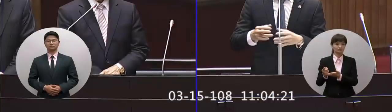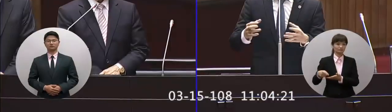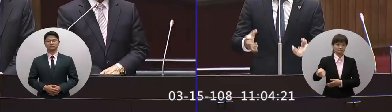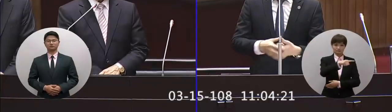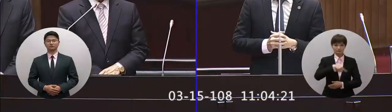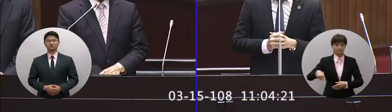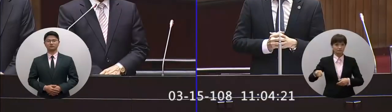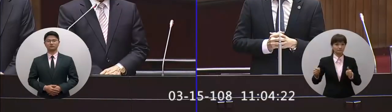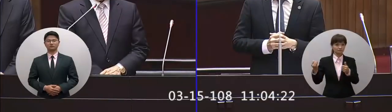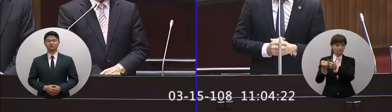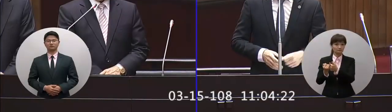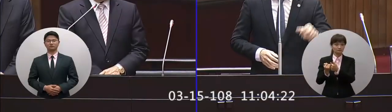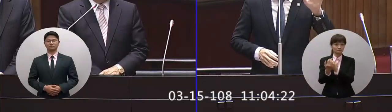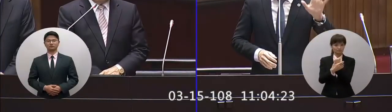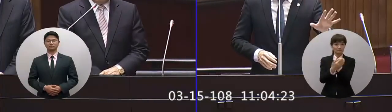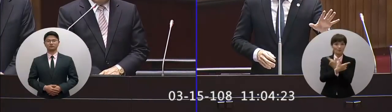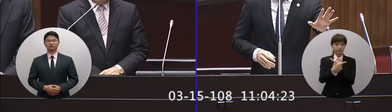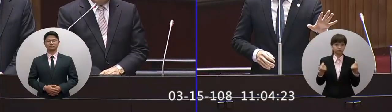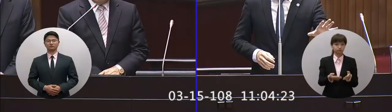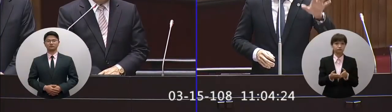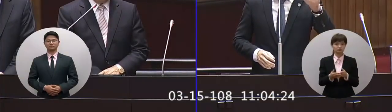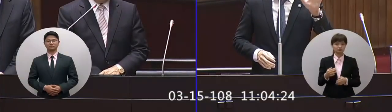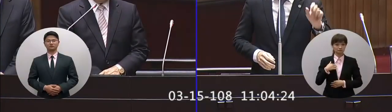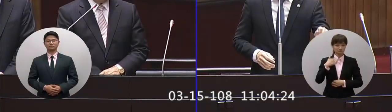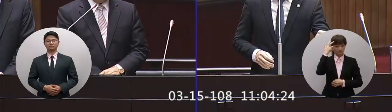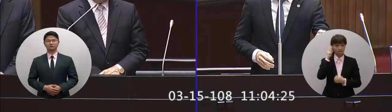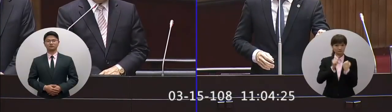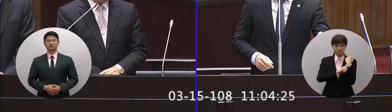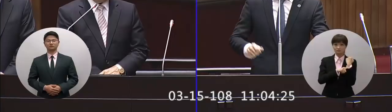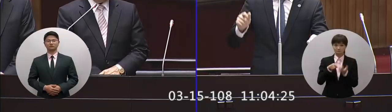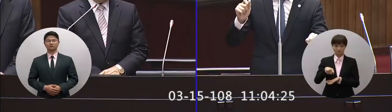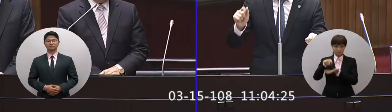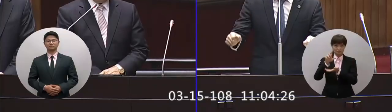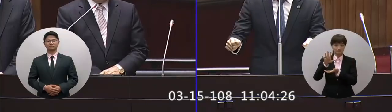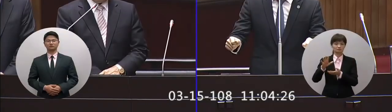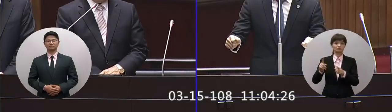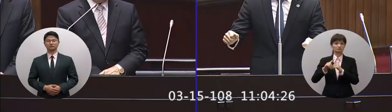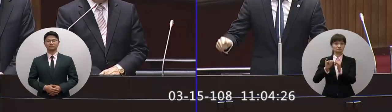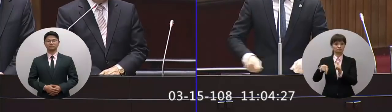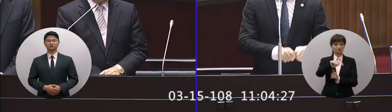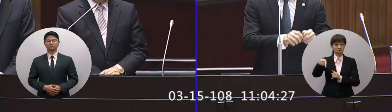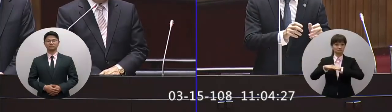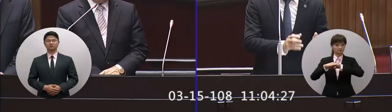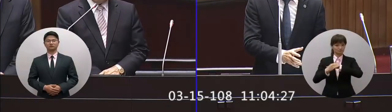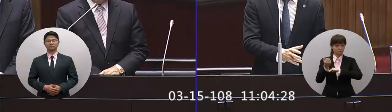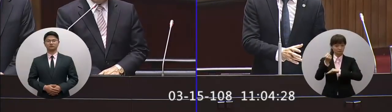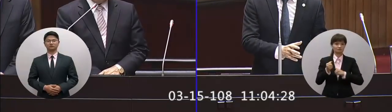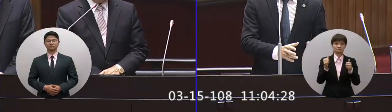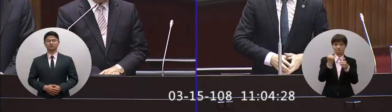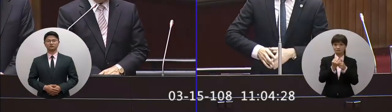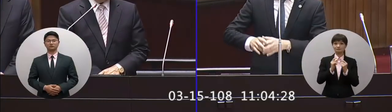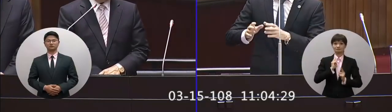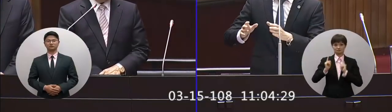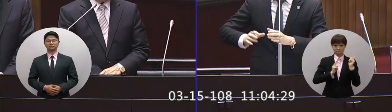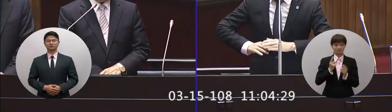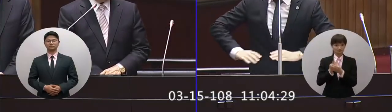伊的这个概念大概是安尼嘛，因为宪法顶关有讲人民有婚姻的自由，人民有平等权，啊，但是伫民法内底